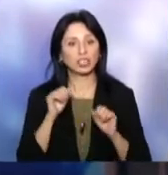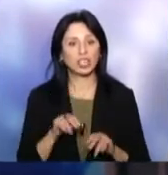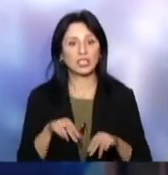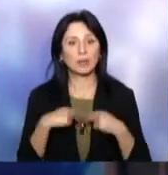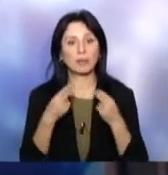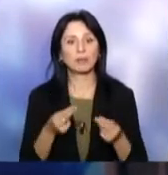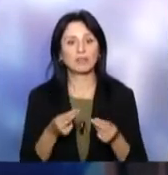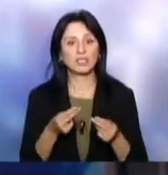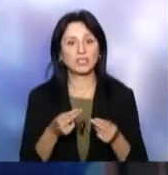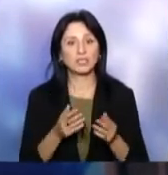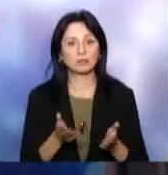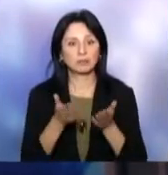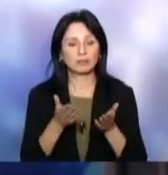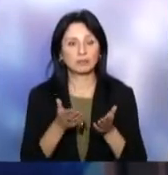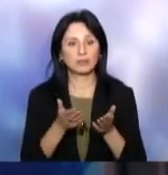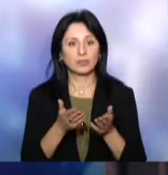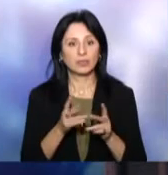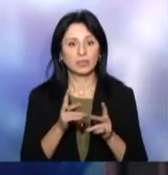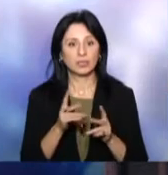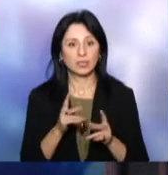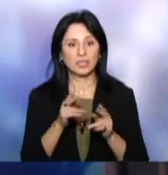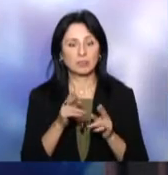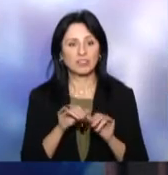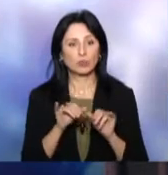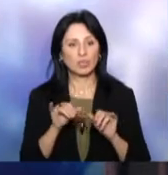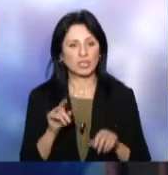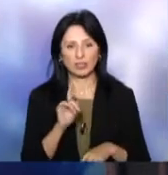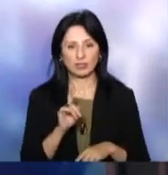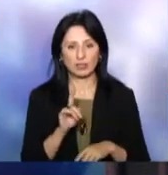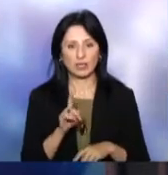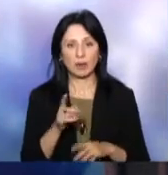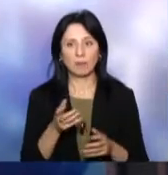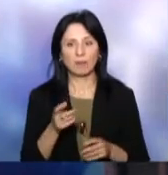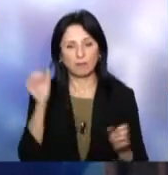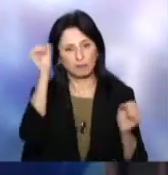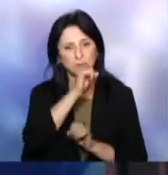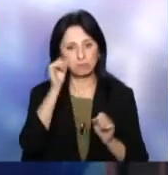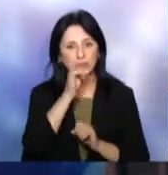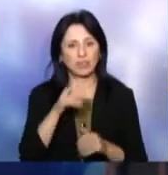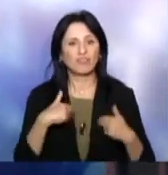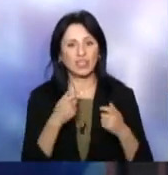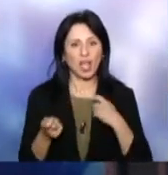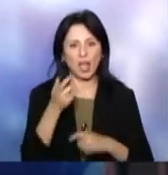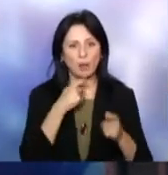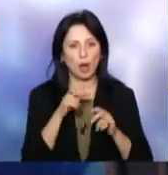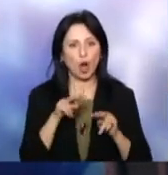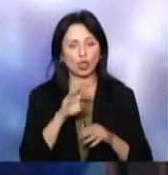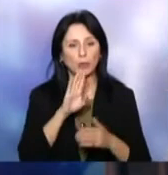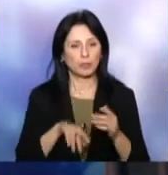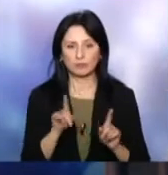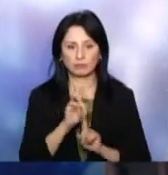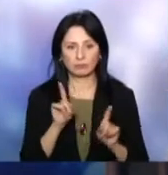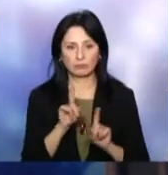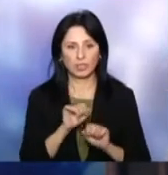მისცეს სტიმული სიმსივნურ ზრდას. შესაბამისად მისი მიღება, ესე ვთქვათ, ყოველგვარი კონტროლის გარეშე